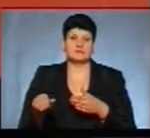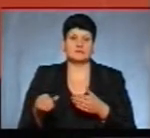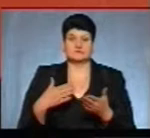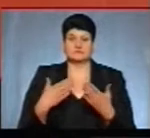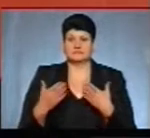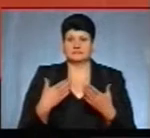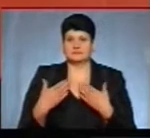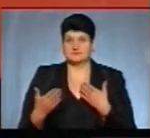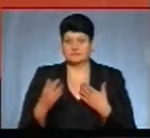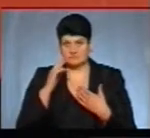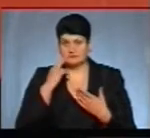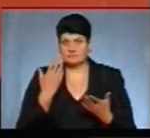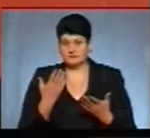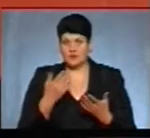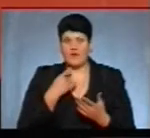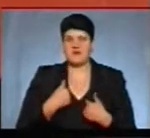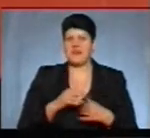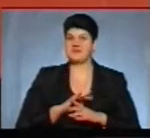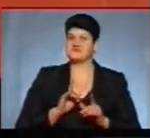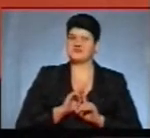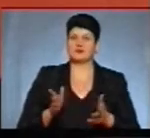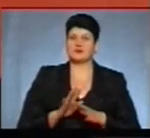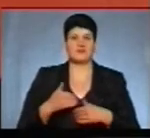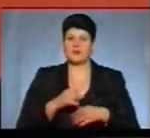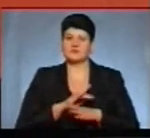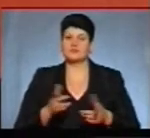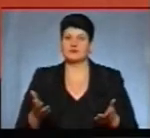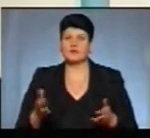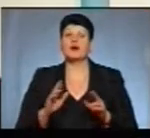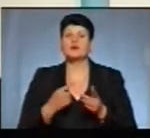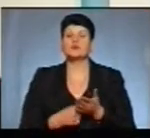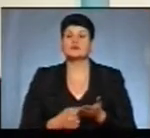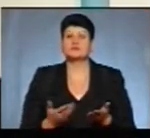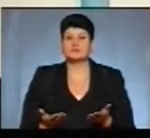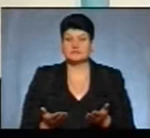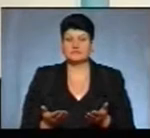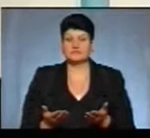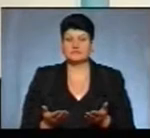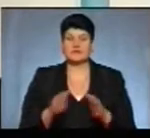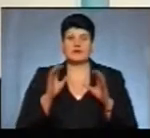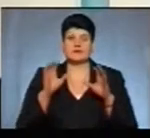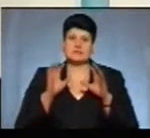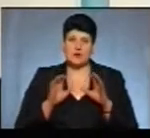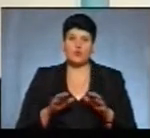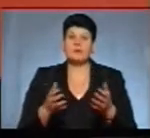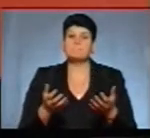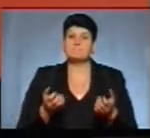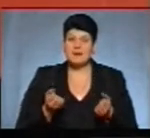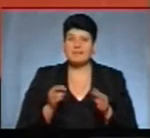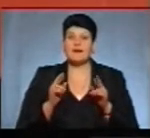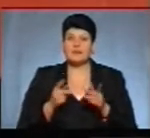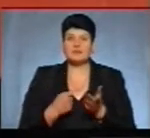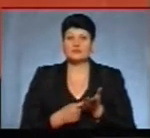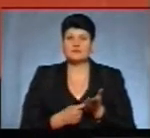ними, так, а я був не згідний чи я не згідна. Як це довести? Тобто закон прийняли, але от як